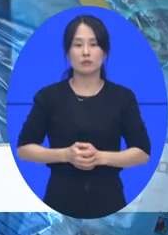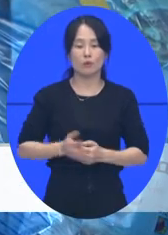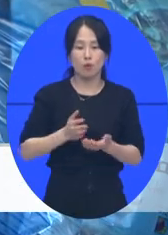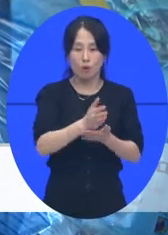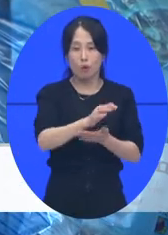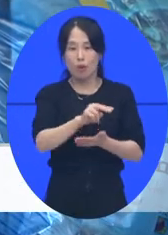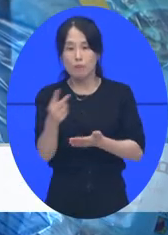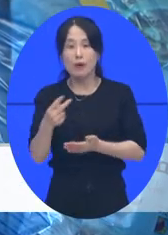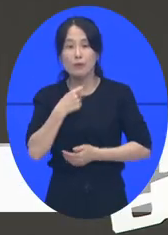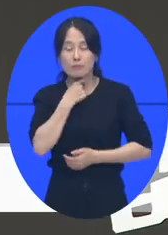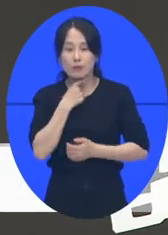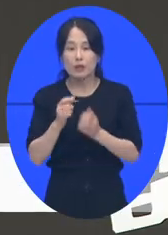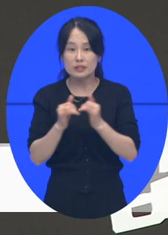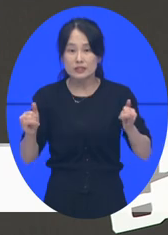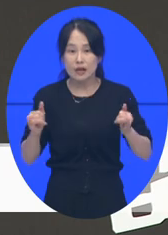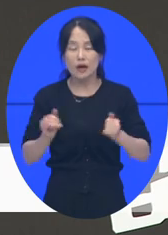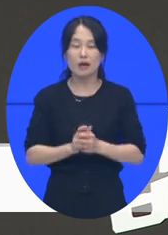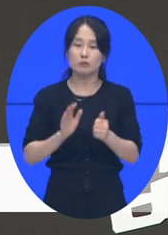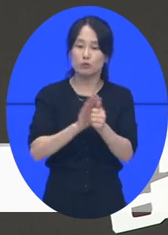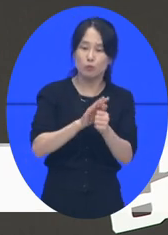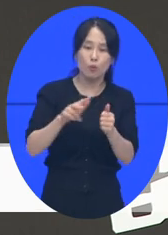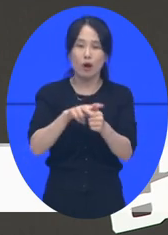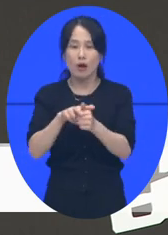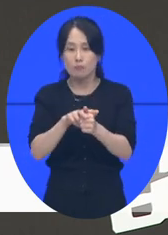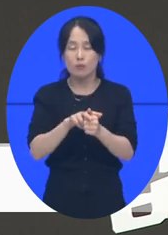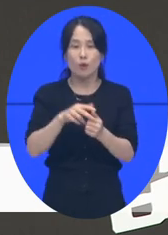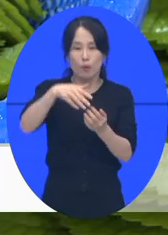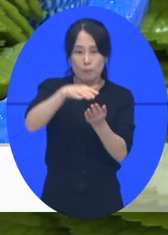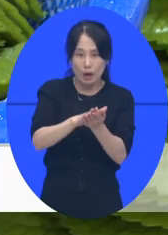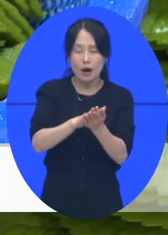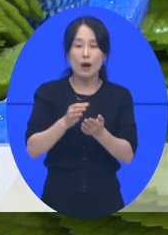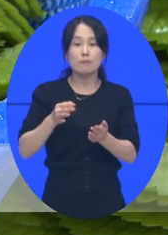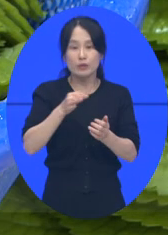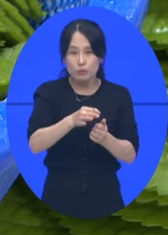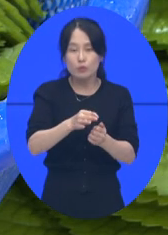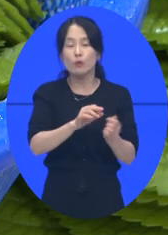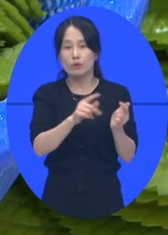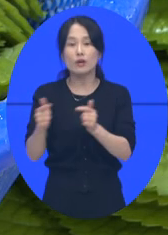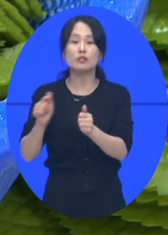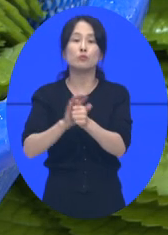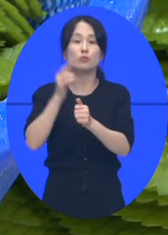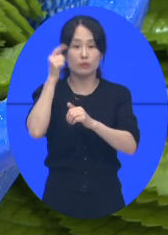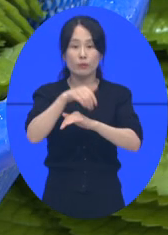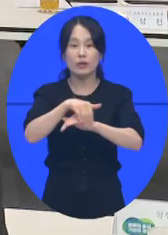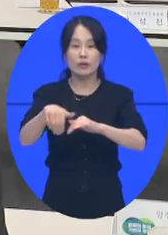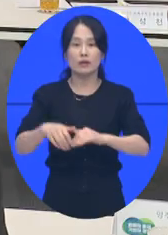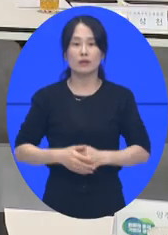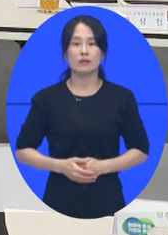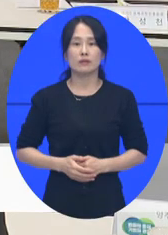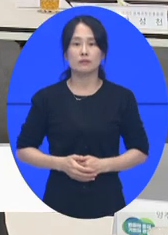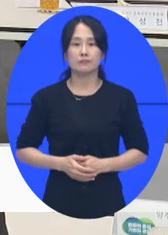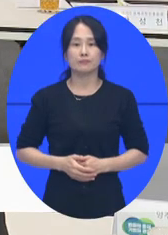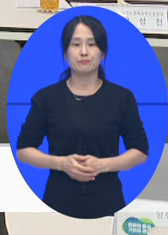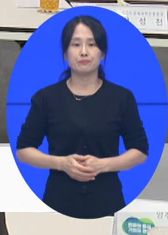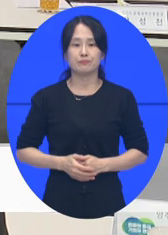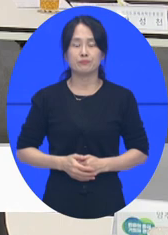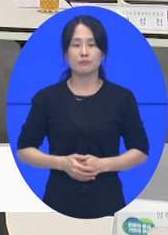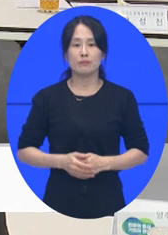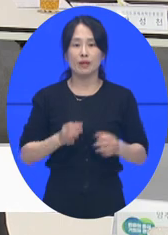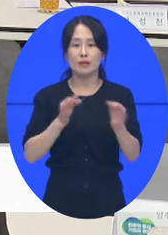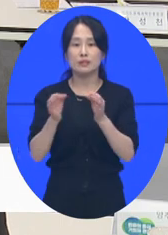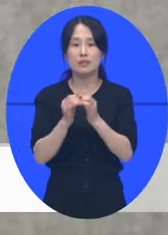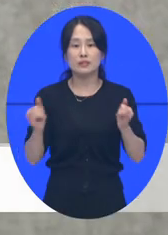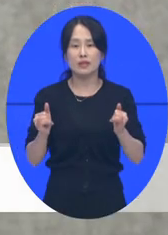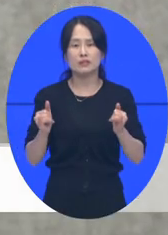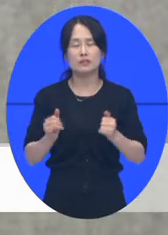전환을 원하는 점포에는 컨설팅, 점포 철거비 등 업종 전환 비용을 지원하겠다는 구상입니다. 이외에도 시장